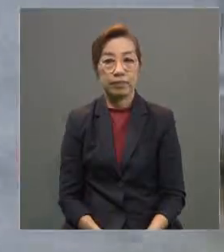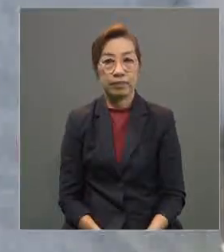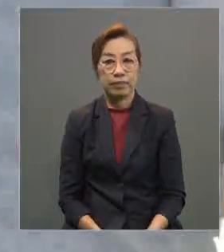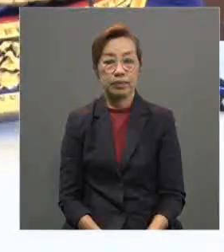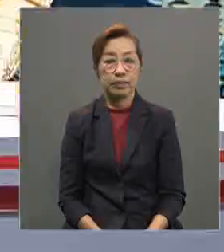ไป